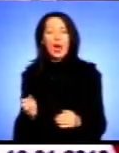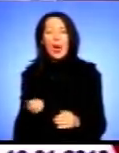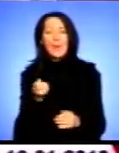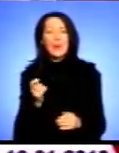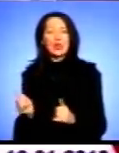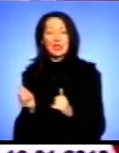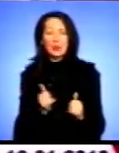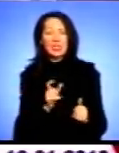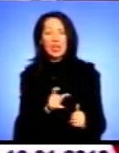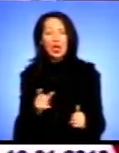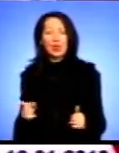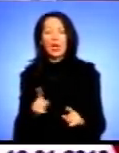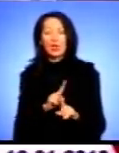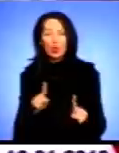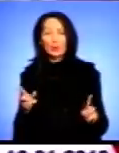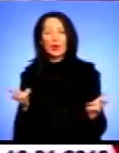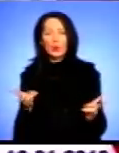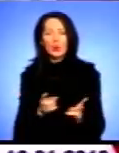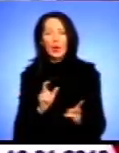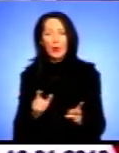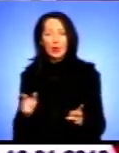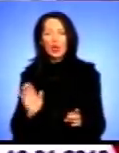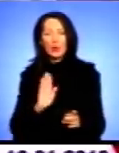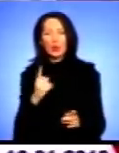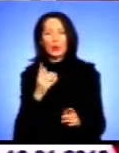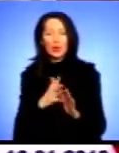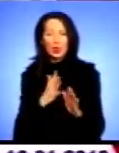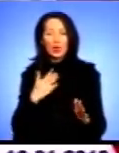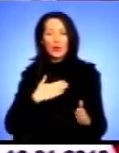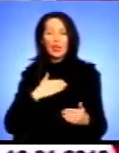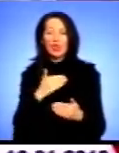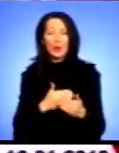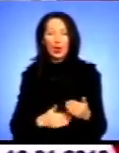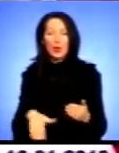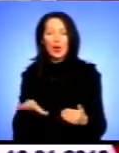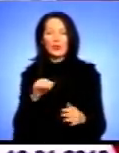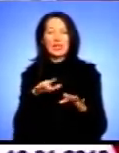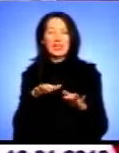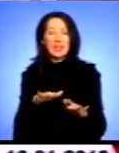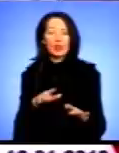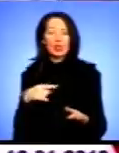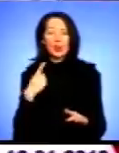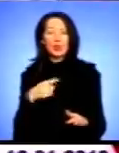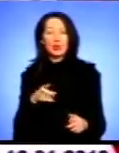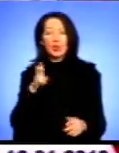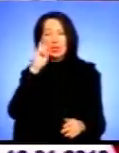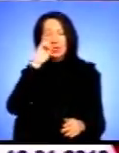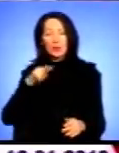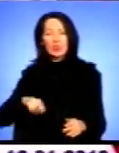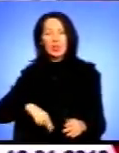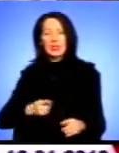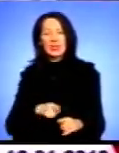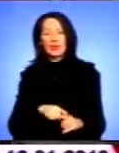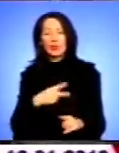які потребують з особливими потребами, будуть в першу чергу в наших програмах і всієї діяльності обласної державної адміністрації в цьому